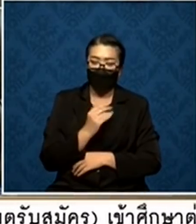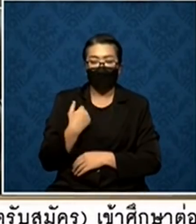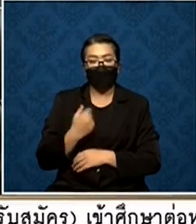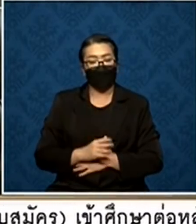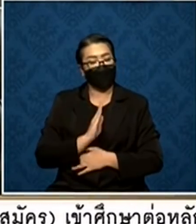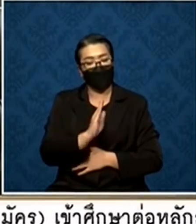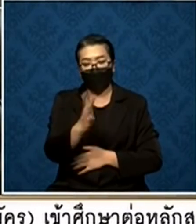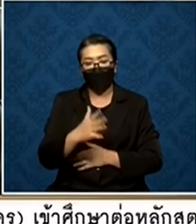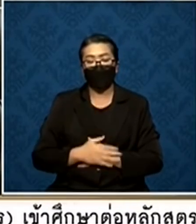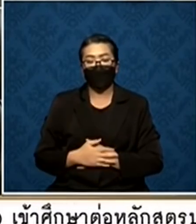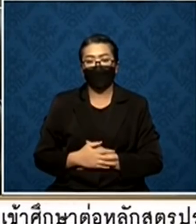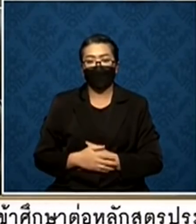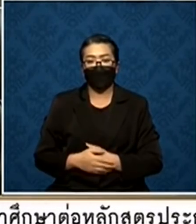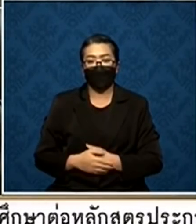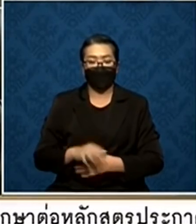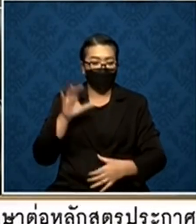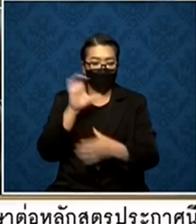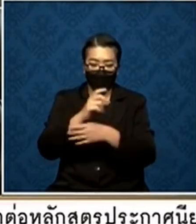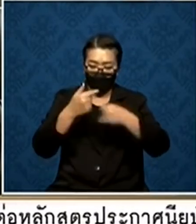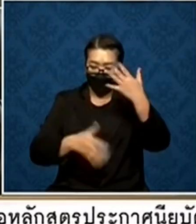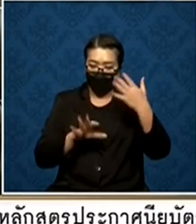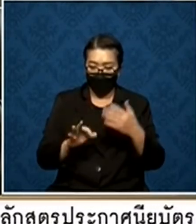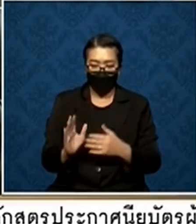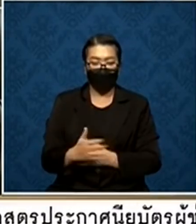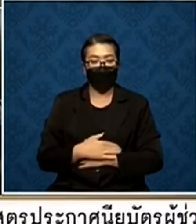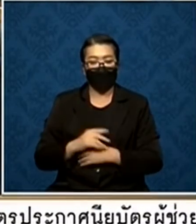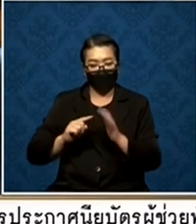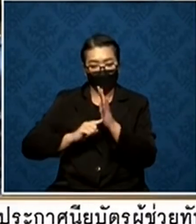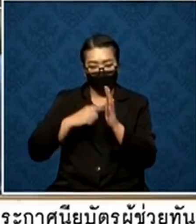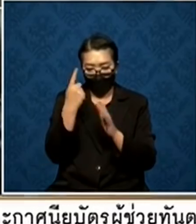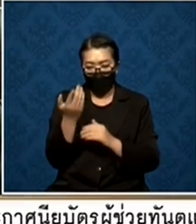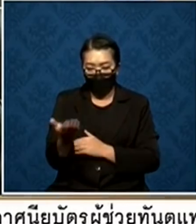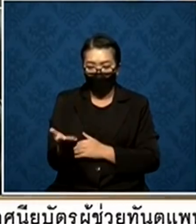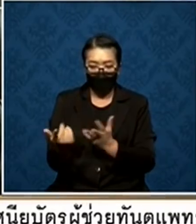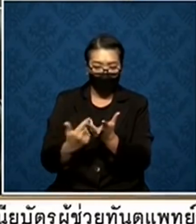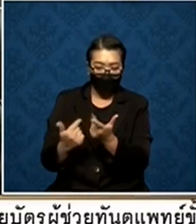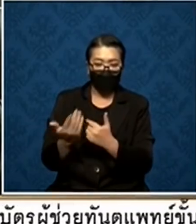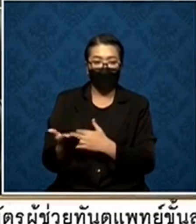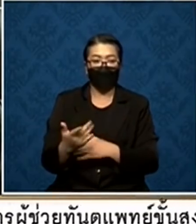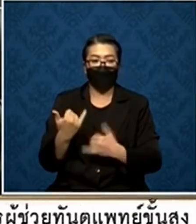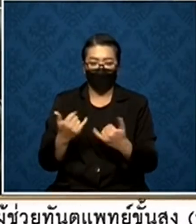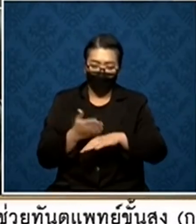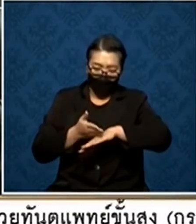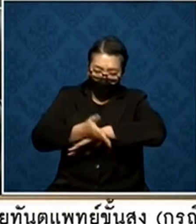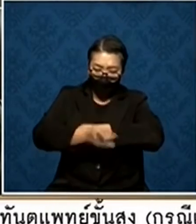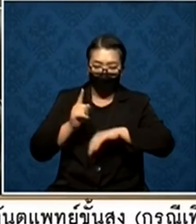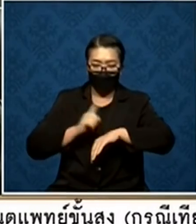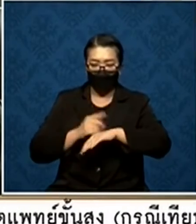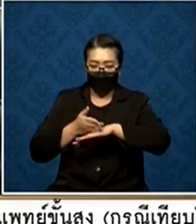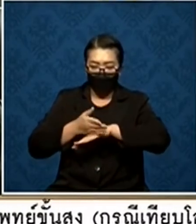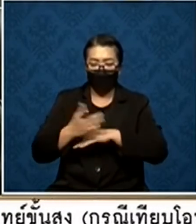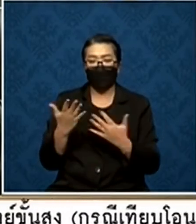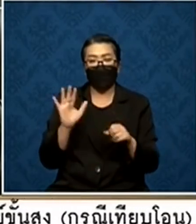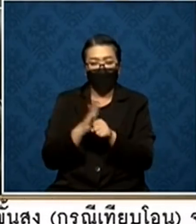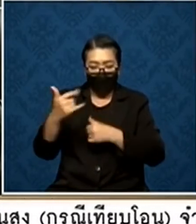งนะครับ ตามข้อบังคับข้อที่9นะครับเหตุการณ์ที่ผ่านมาตั้งแต่ต้นจนจบเนี้ย เวลาม ันขาดไป40ท่านนะครับ